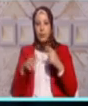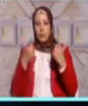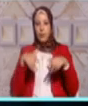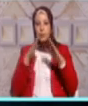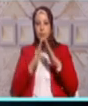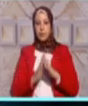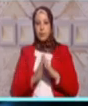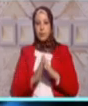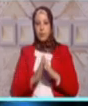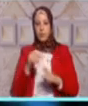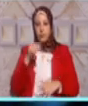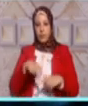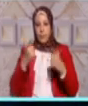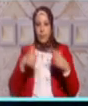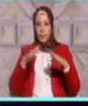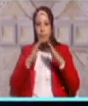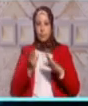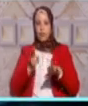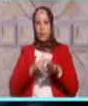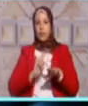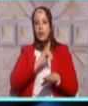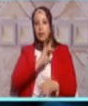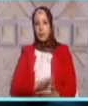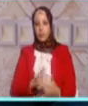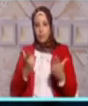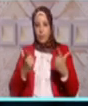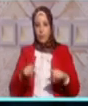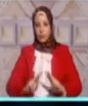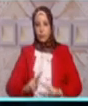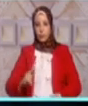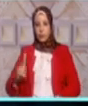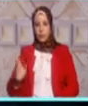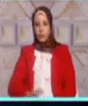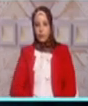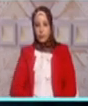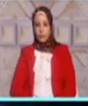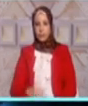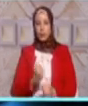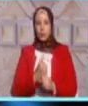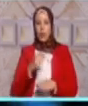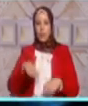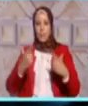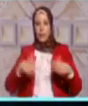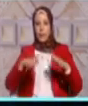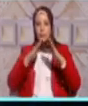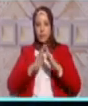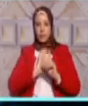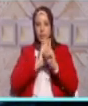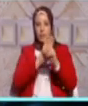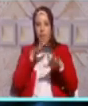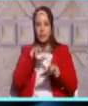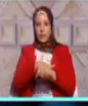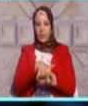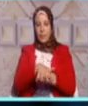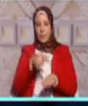داخل الوطن. وأيضا بتحرص على تيسير سبل ربط المصريين في الخارج بوطنهم وتعزيز انتماء أبناء